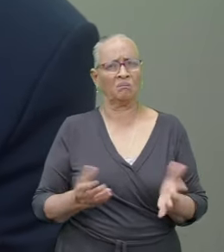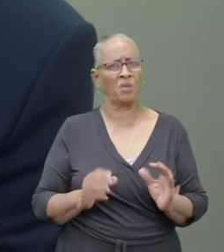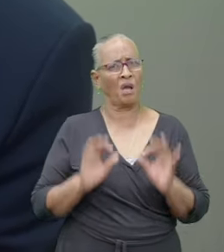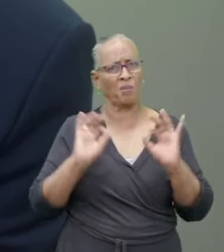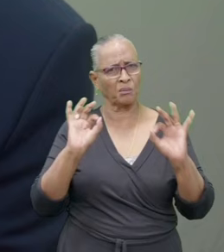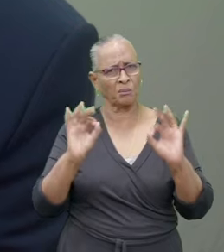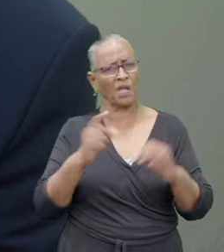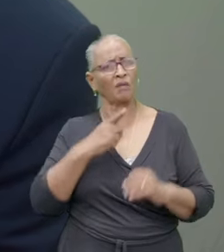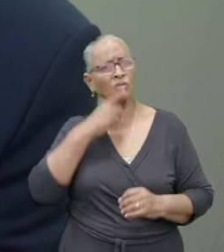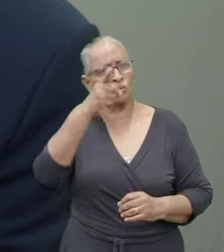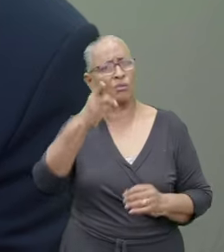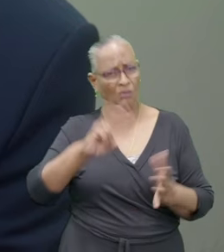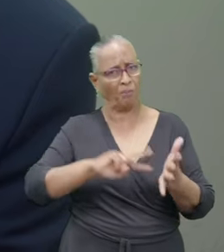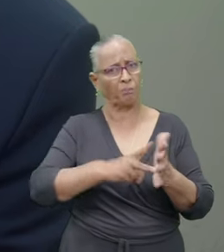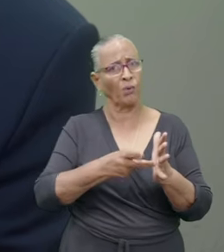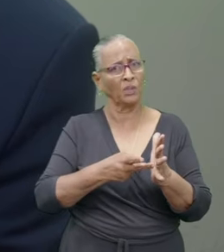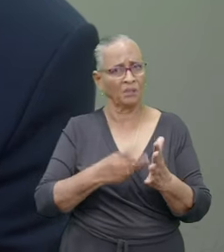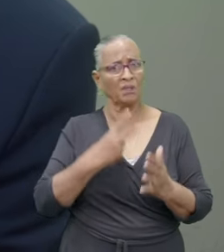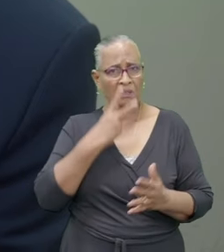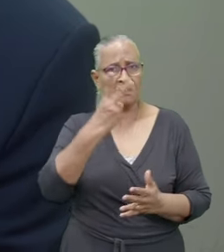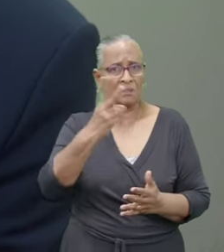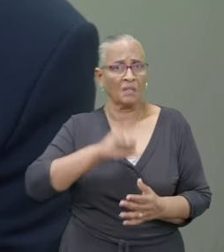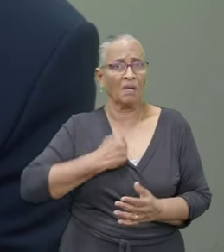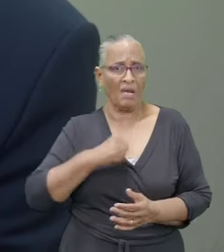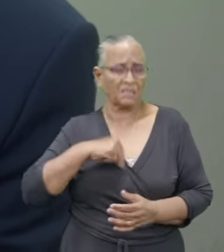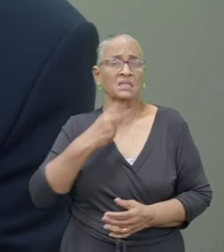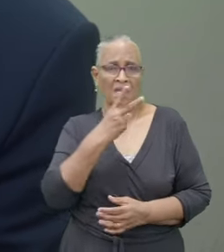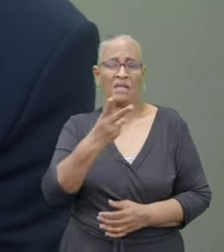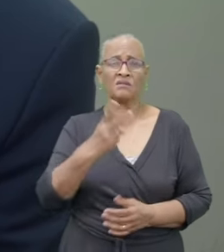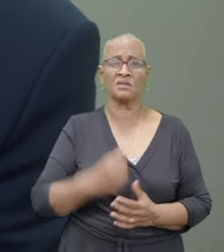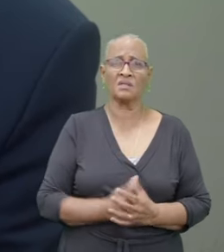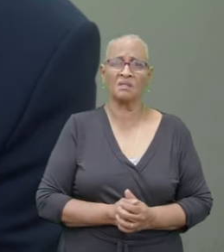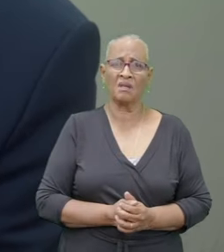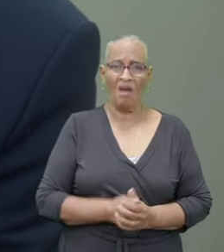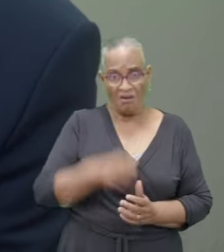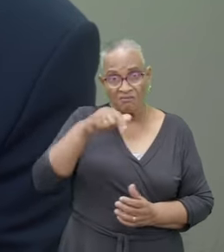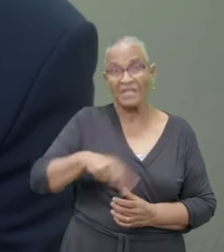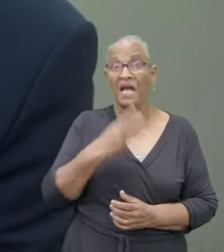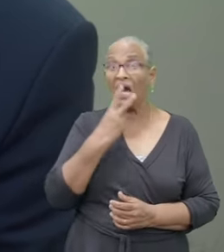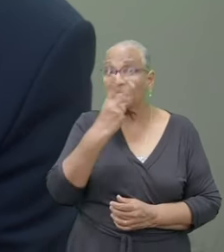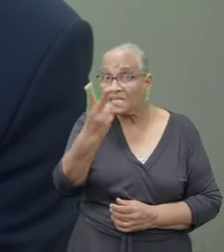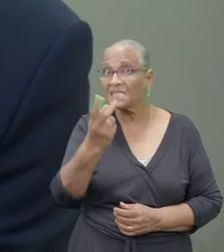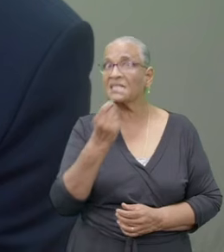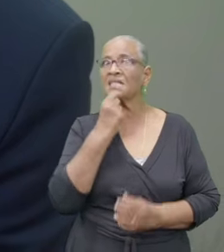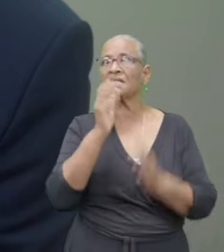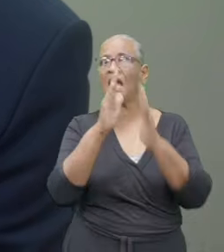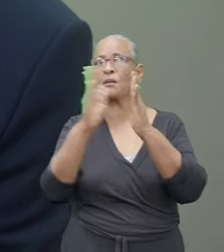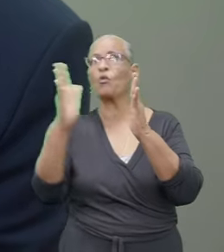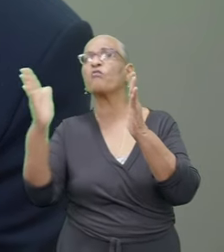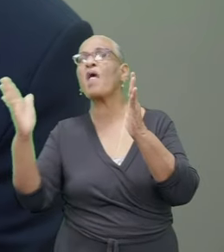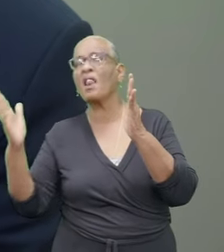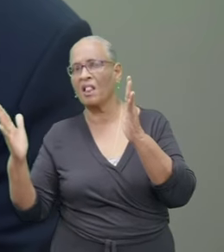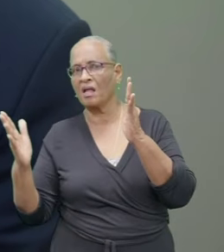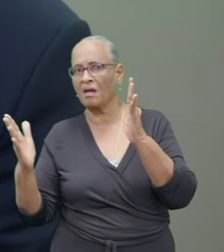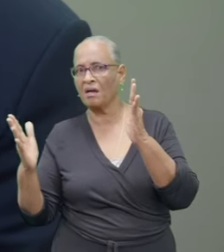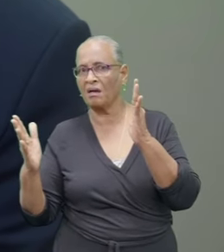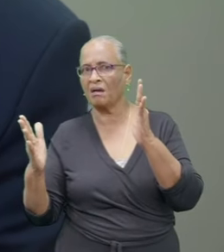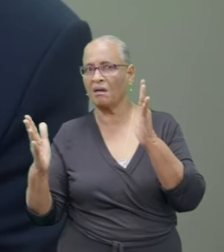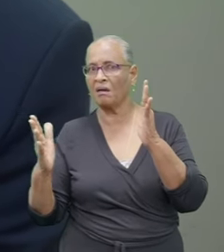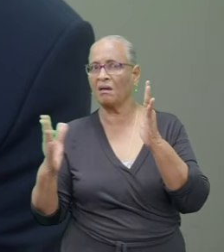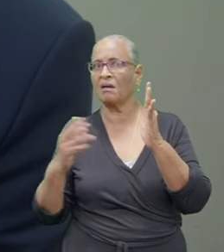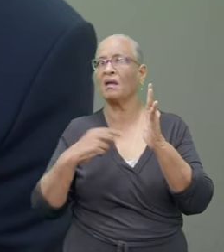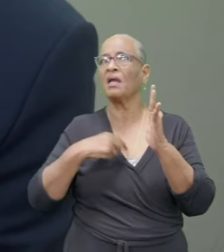met een bepaalde bedoeling. En ik zeg het nogmaals, u ziet vandaag die data. U ziet op dit moment die data. Ik ben